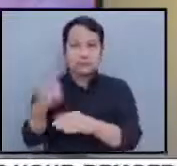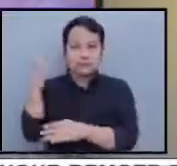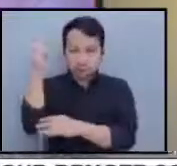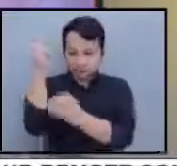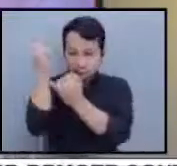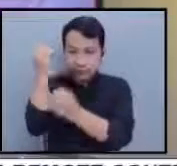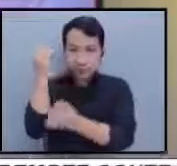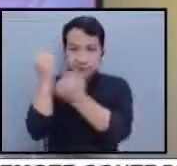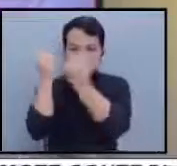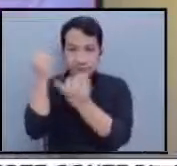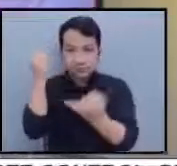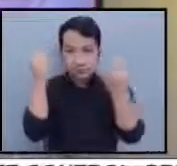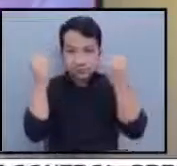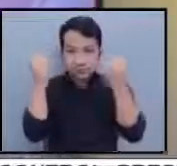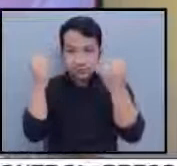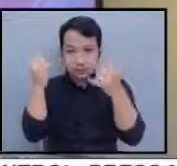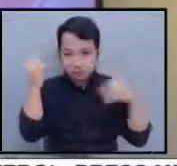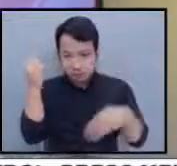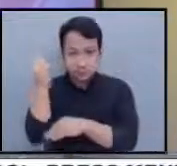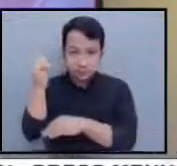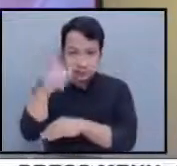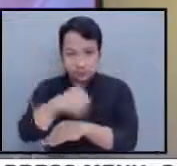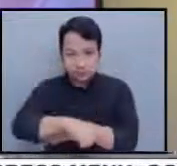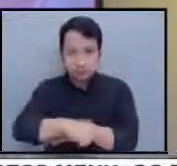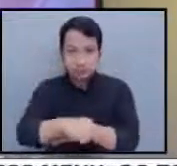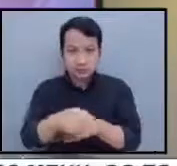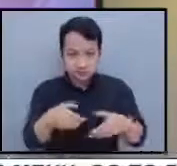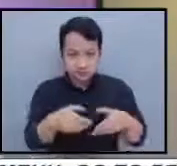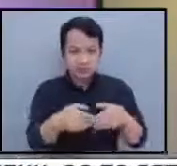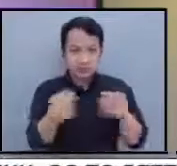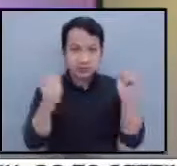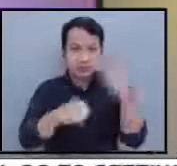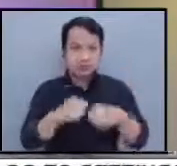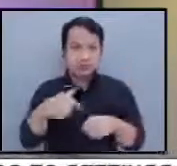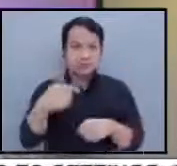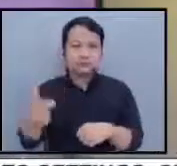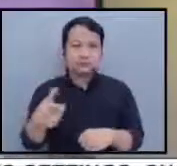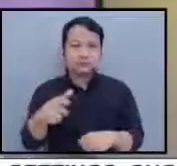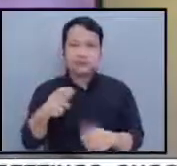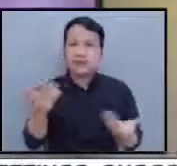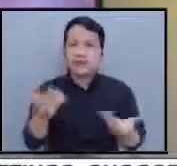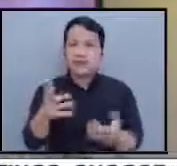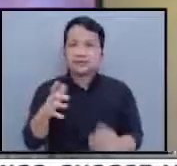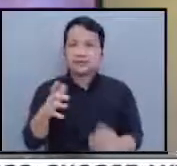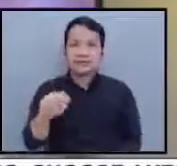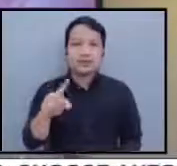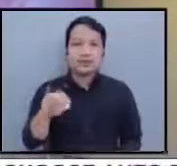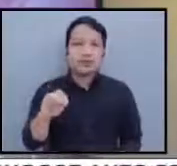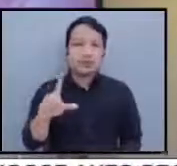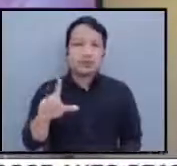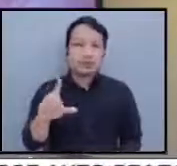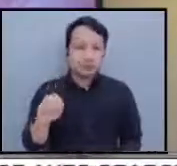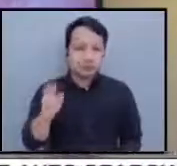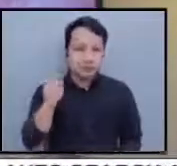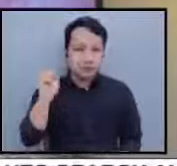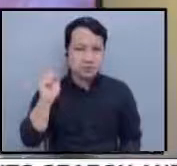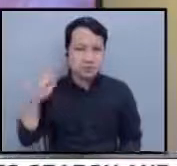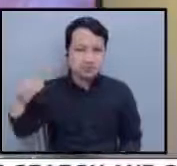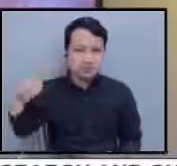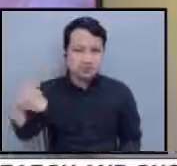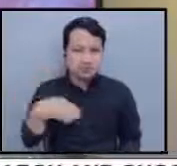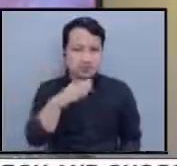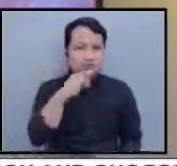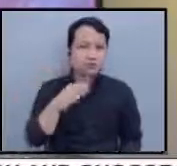kuryentes at malalaking concrete barrier dyan sa Antipolo. Ayon sa mga saksi, mabilis ang pagbulusok ng truck